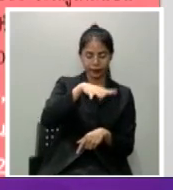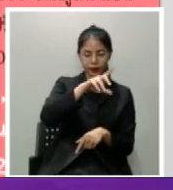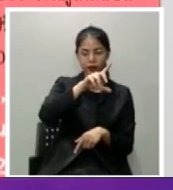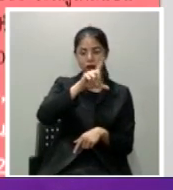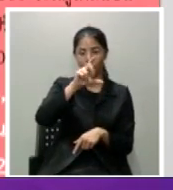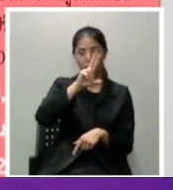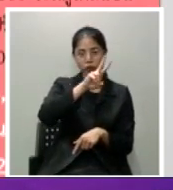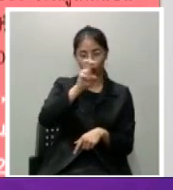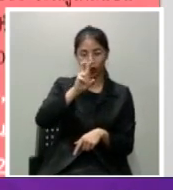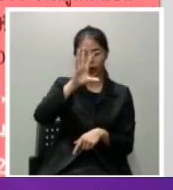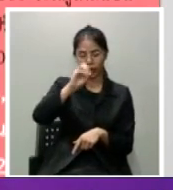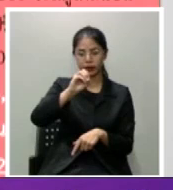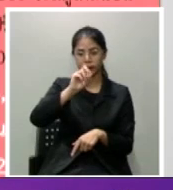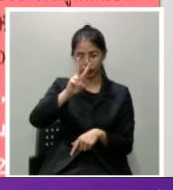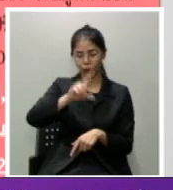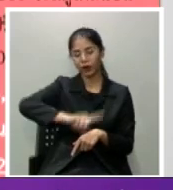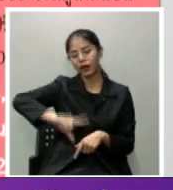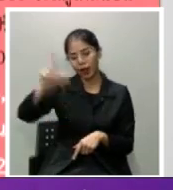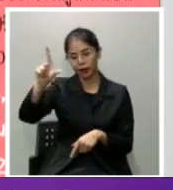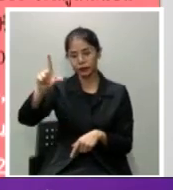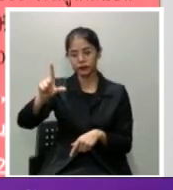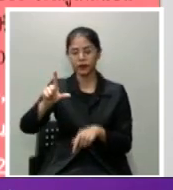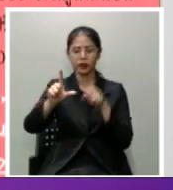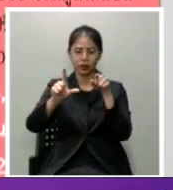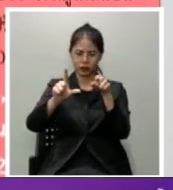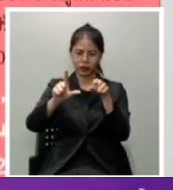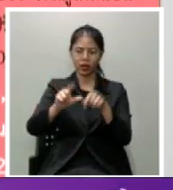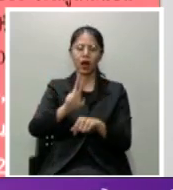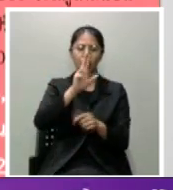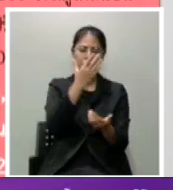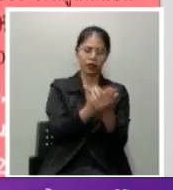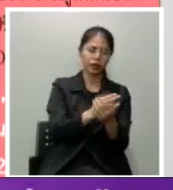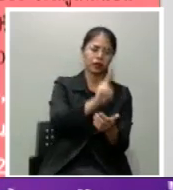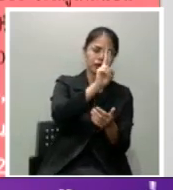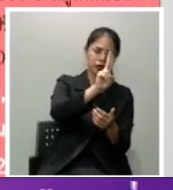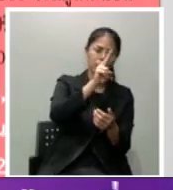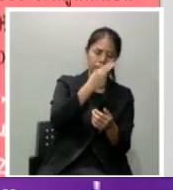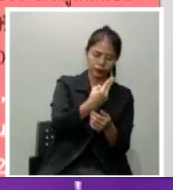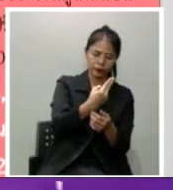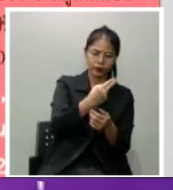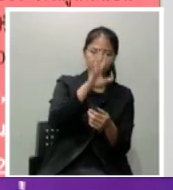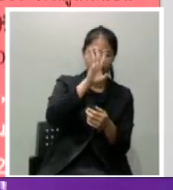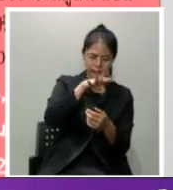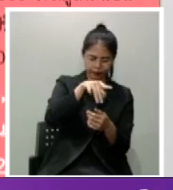24,252 ล้านบาทเงิน 24,252 ล้านเนี่ย